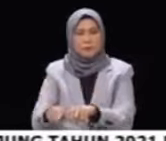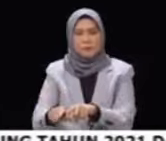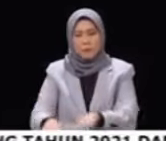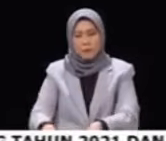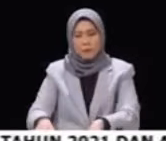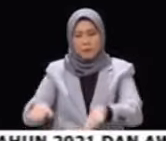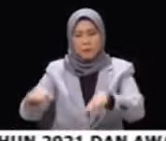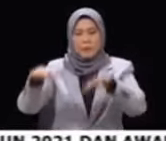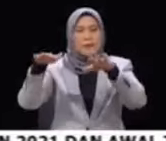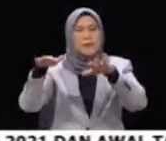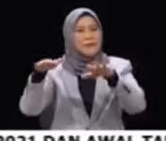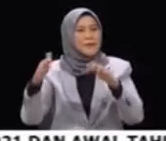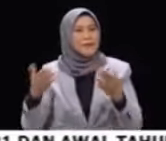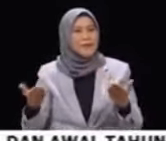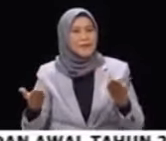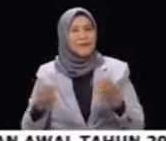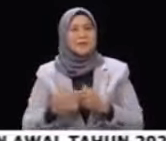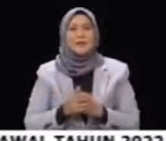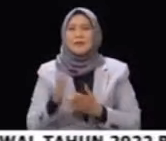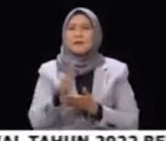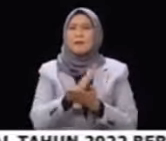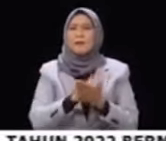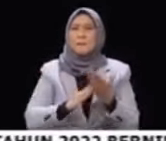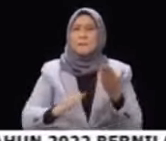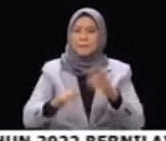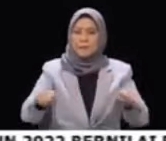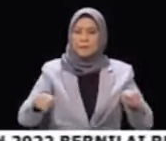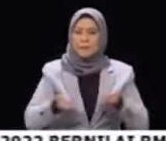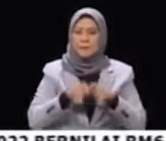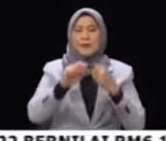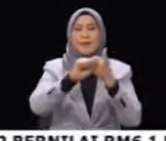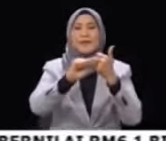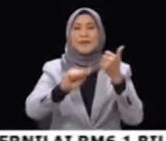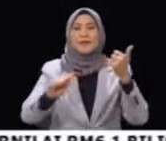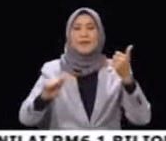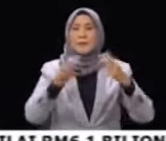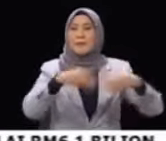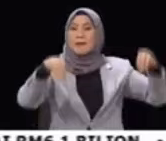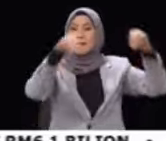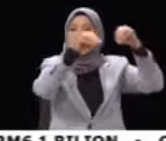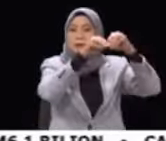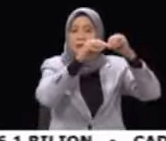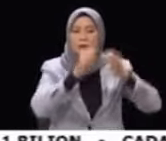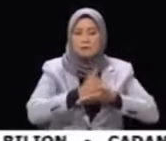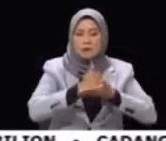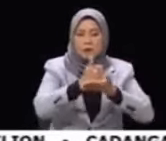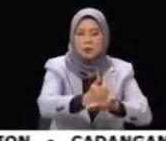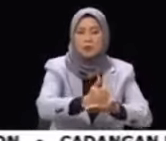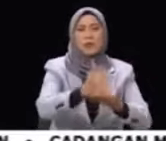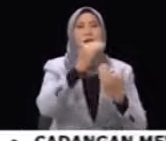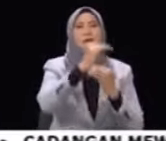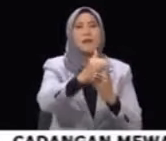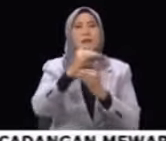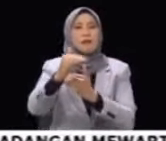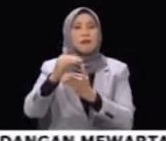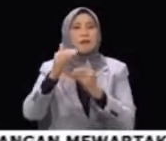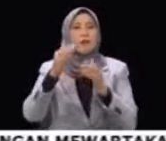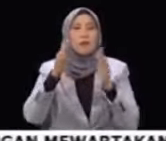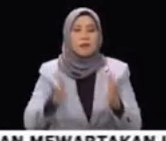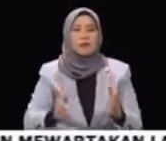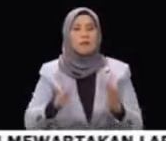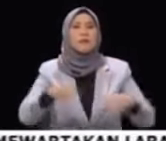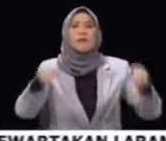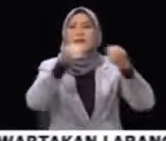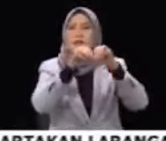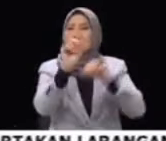Kerana ada isu yang dibangkitkan tentang sesetengah kariah ataupun jawatan kuasa masjid dalam menyalurkan bantuan hanya menghadkan bantuan untuk ahli kariah saja.